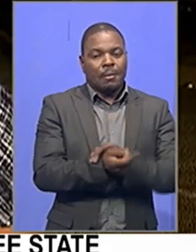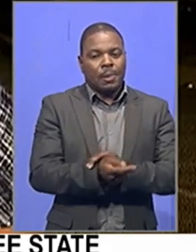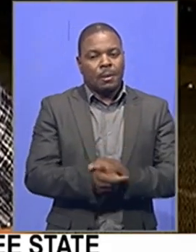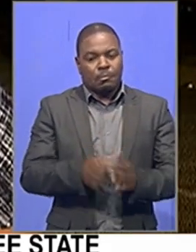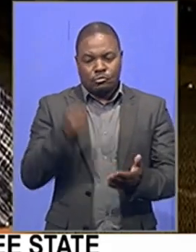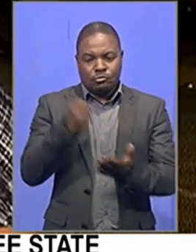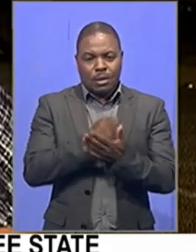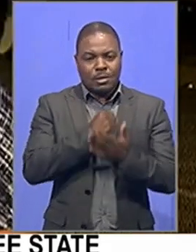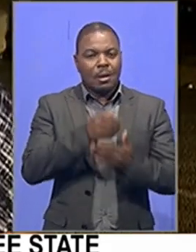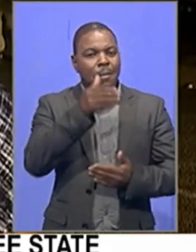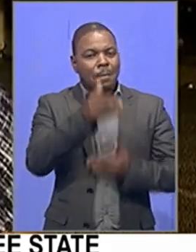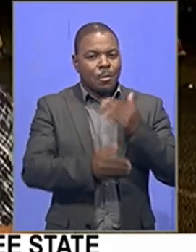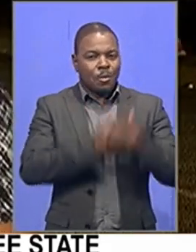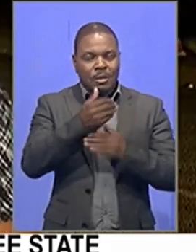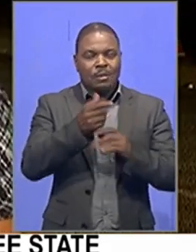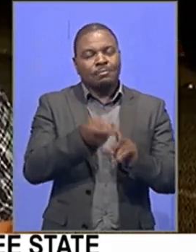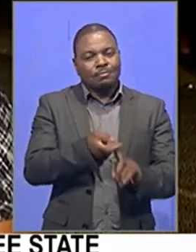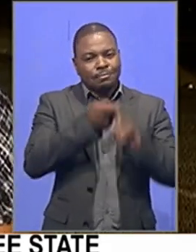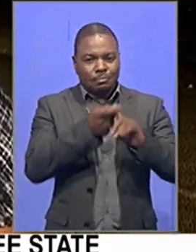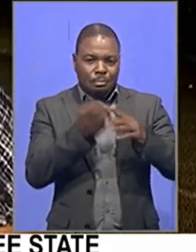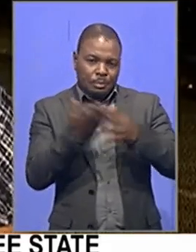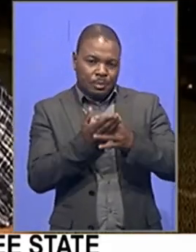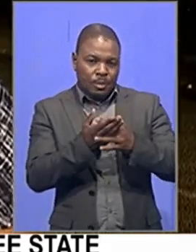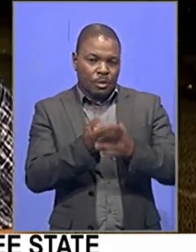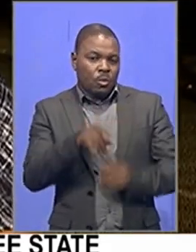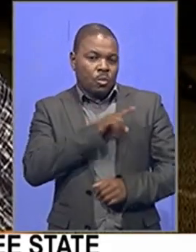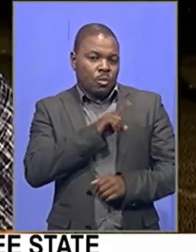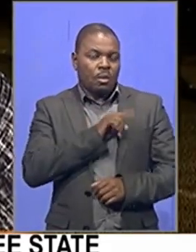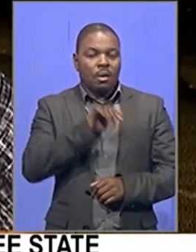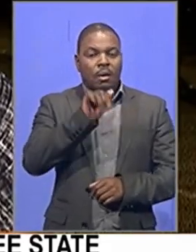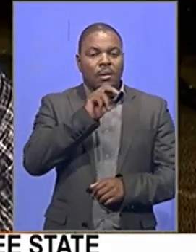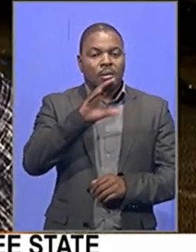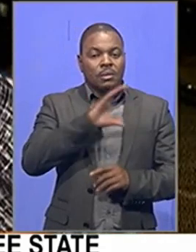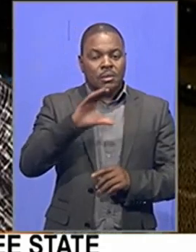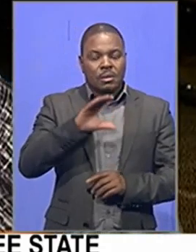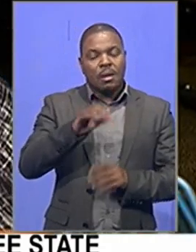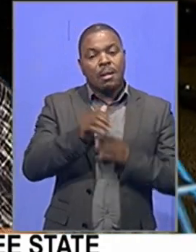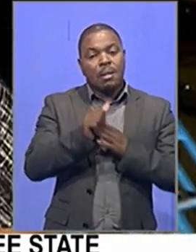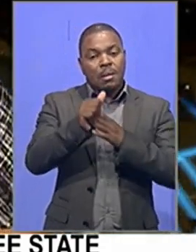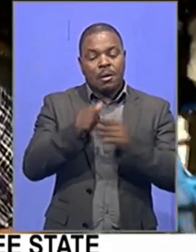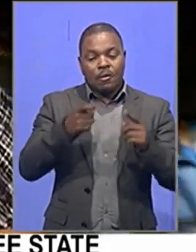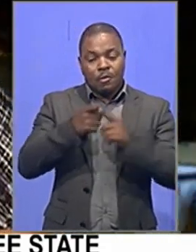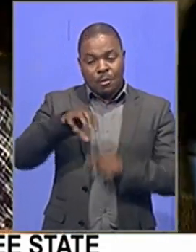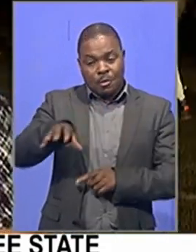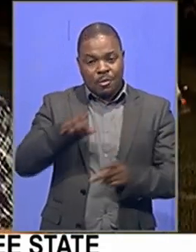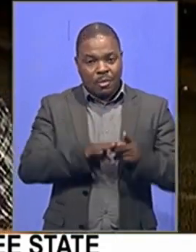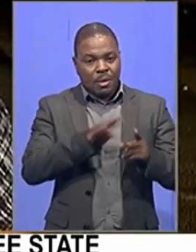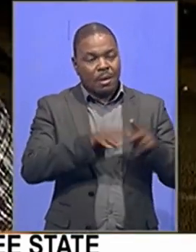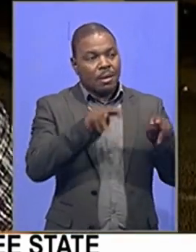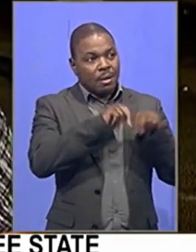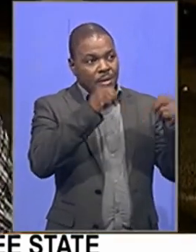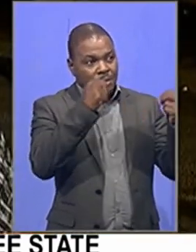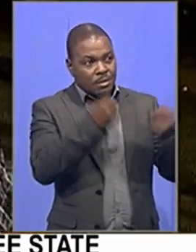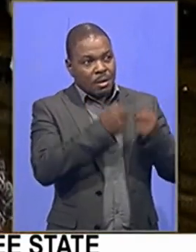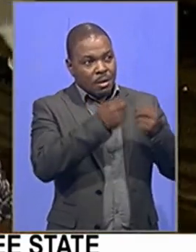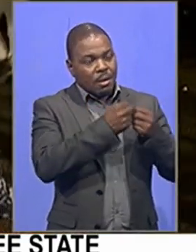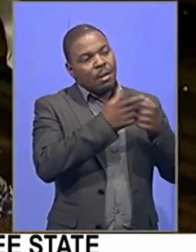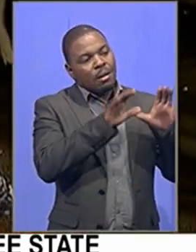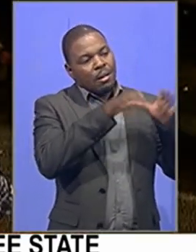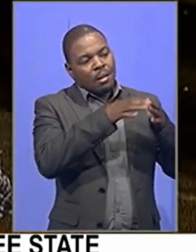boingodiso bona bo ile ba kgefutswa ele ha boetapele ba ANC profensing moho le barumuwa tswa boemong ba naha ba neng ba leka